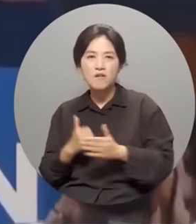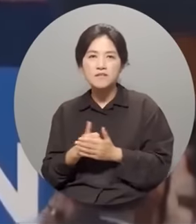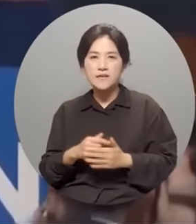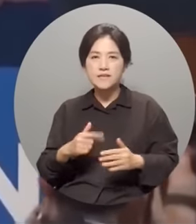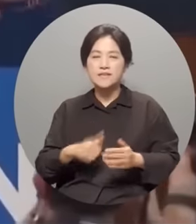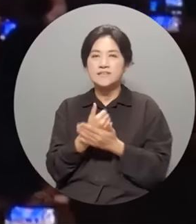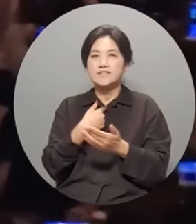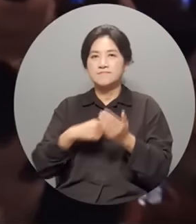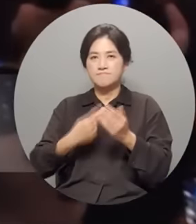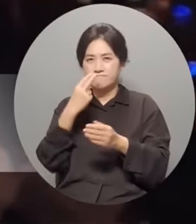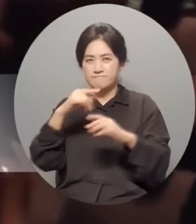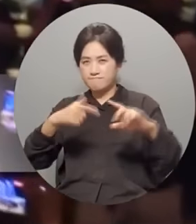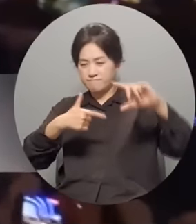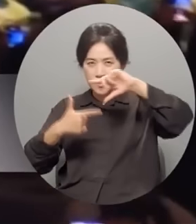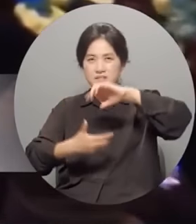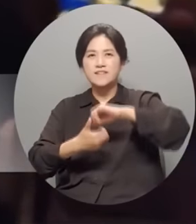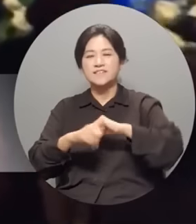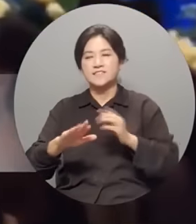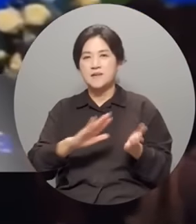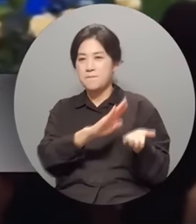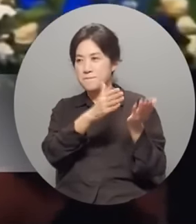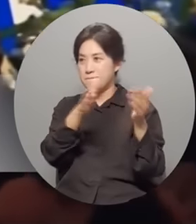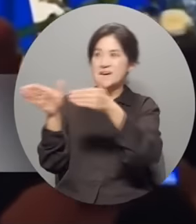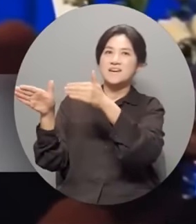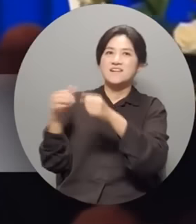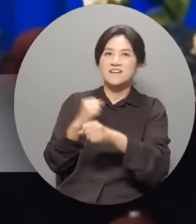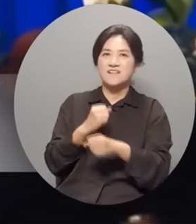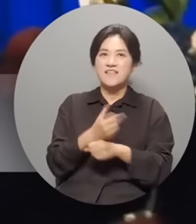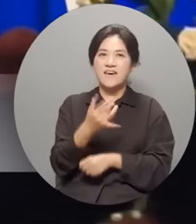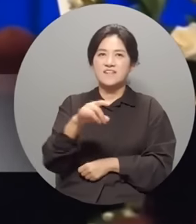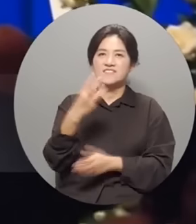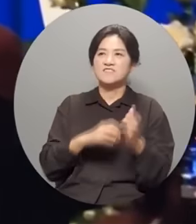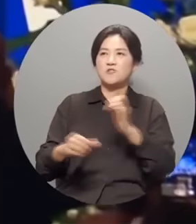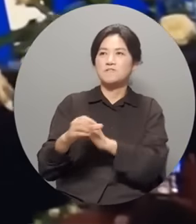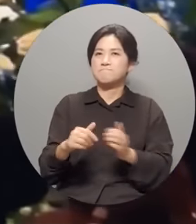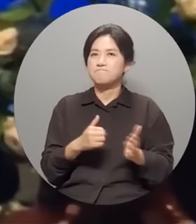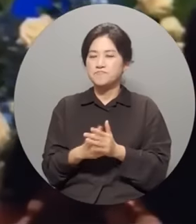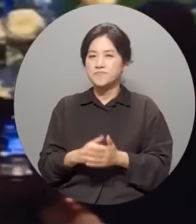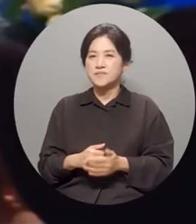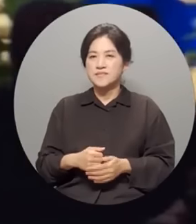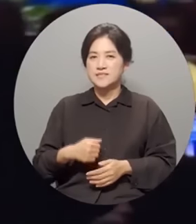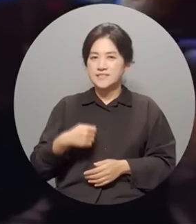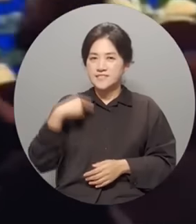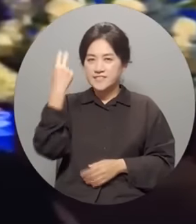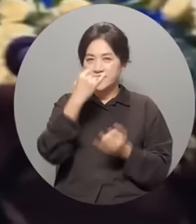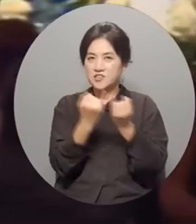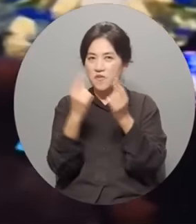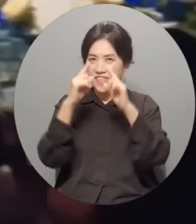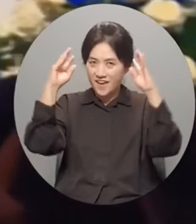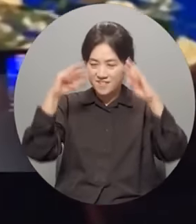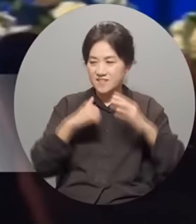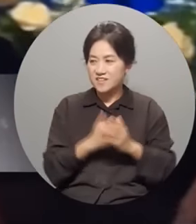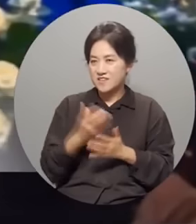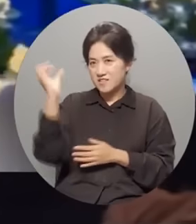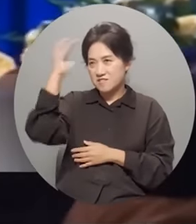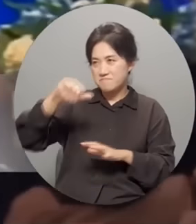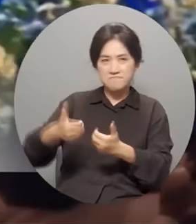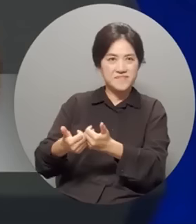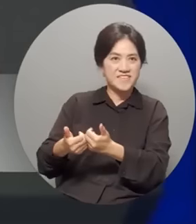풀이됩니다. 해리스 부통령은 이 부분을 더 파고들었습니다. 흑인 여대생들을 상대로 트럼프와 대립각을